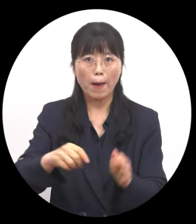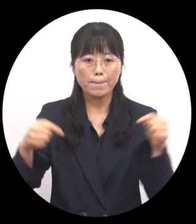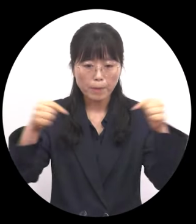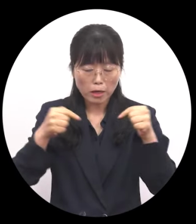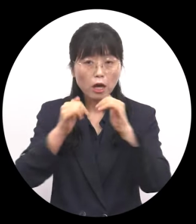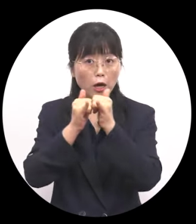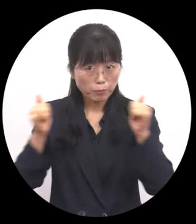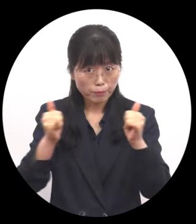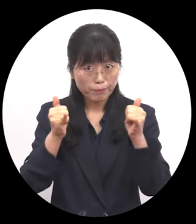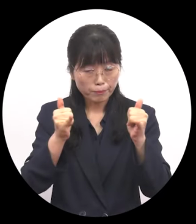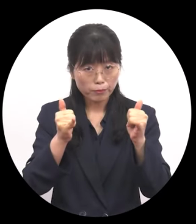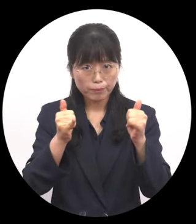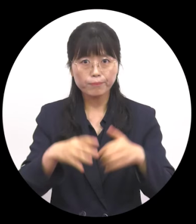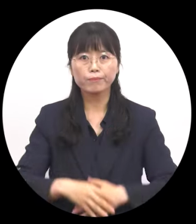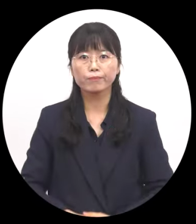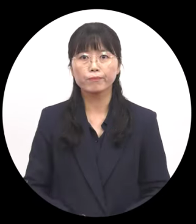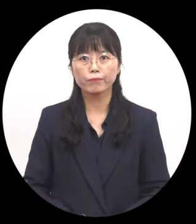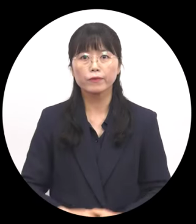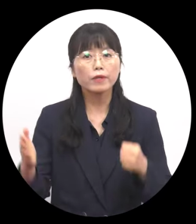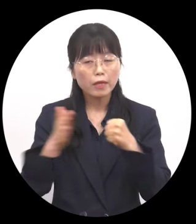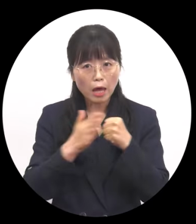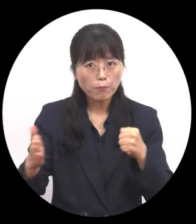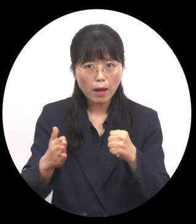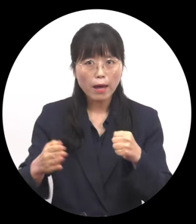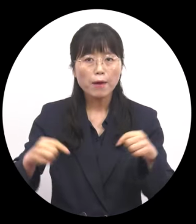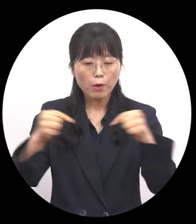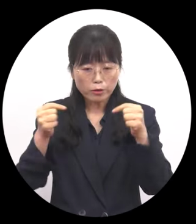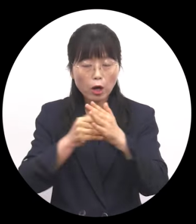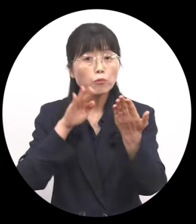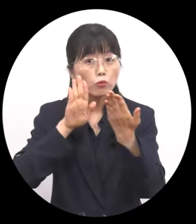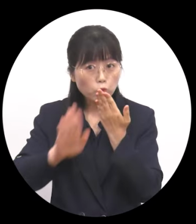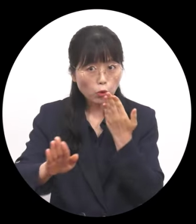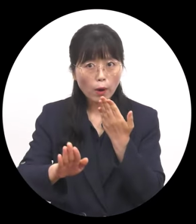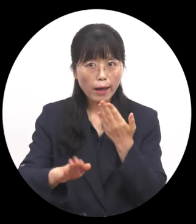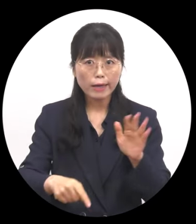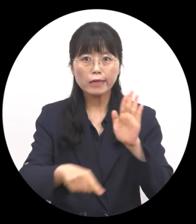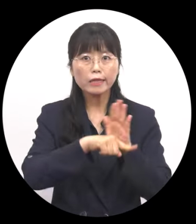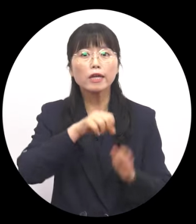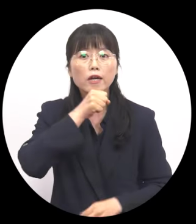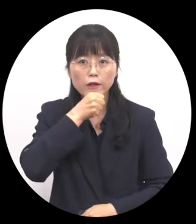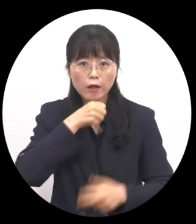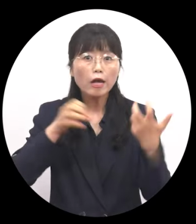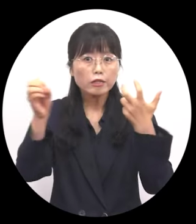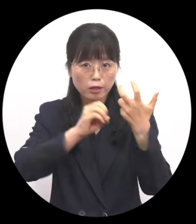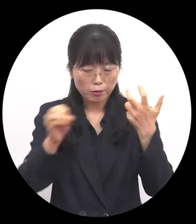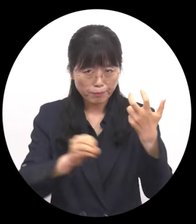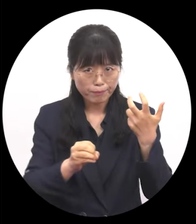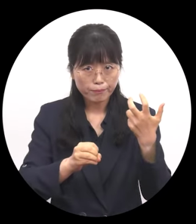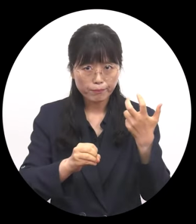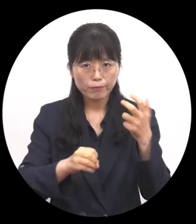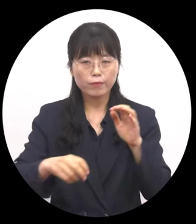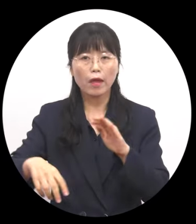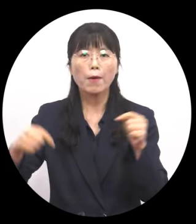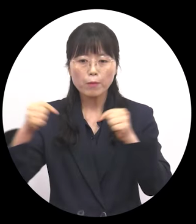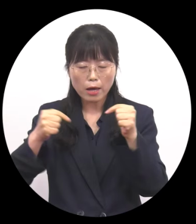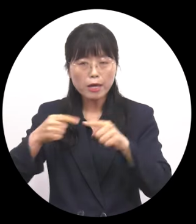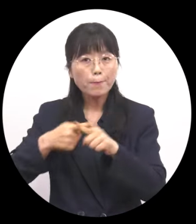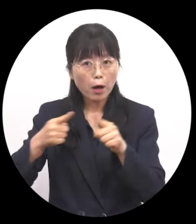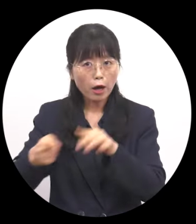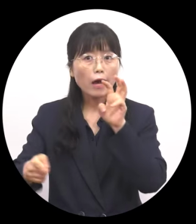면접 인원으로 올립니다. 그래서 면접을 보고 난 이후에 1단계 성적 70% 그리고